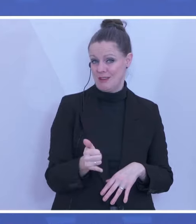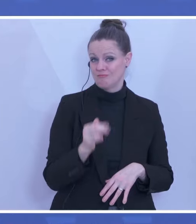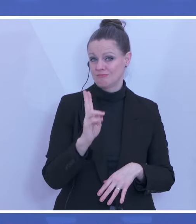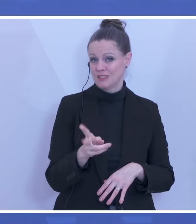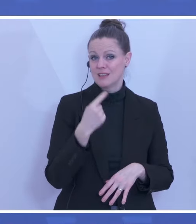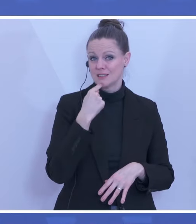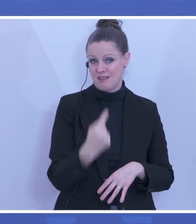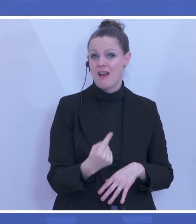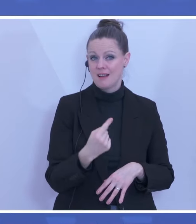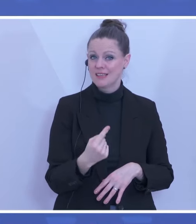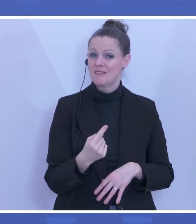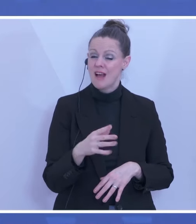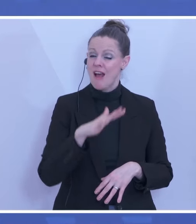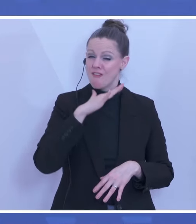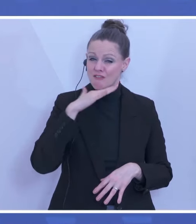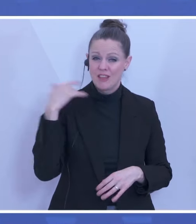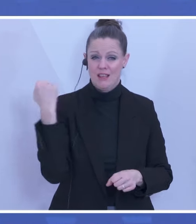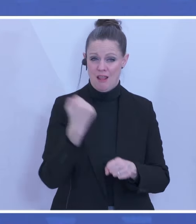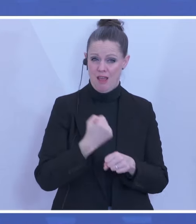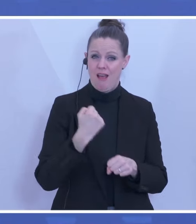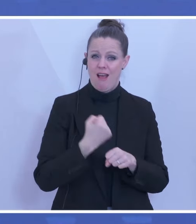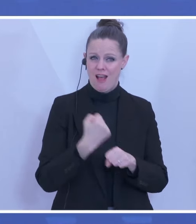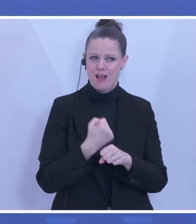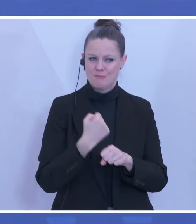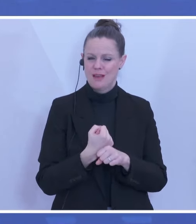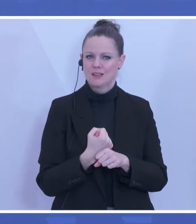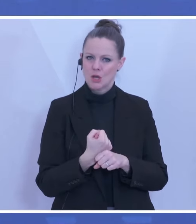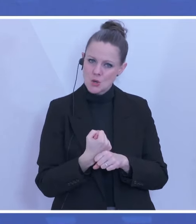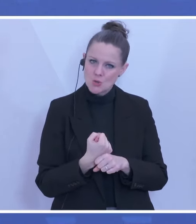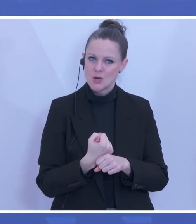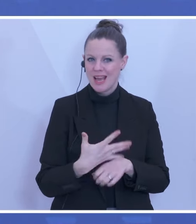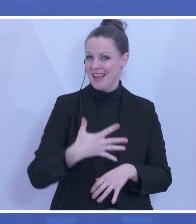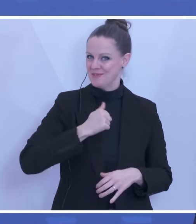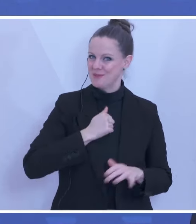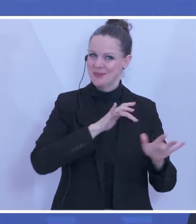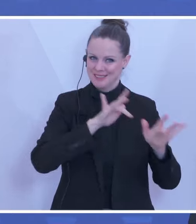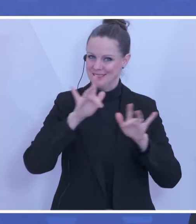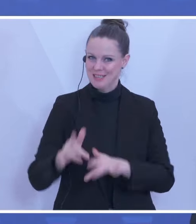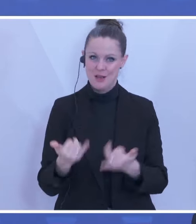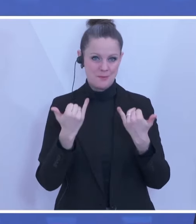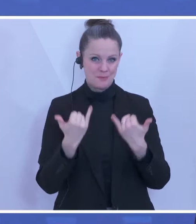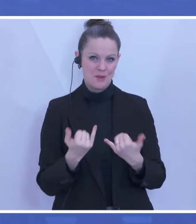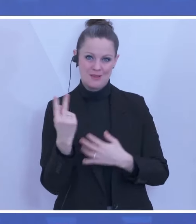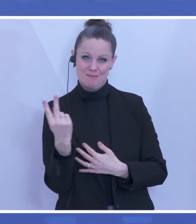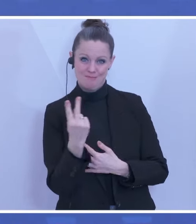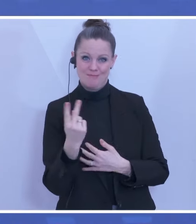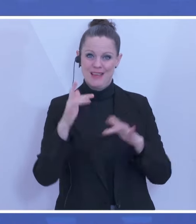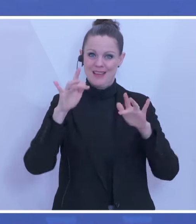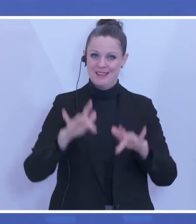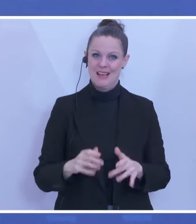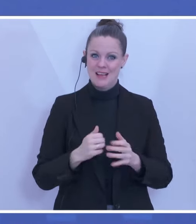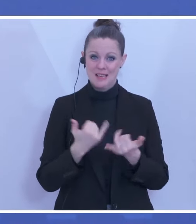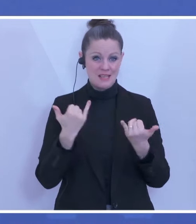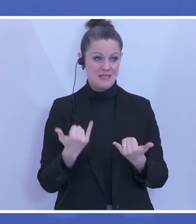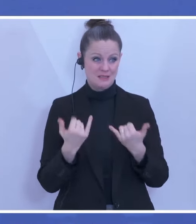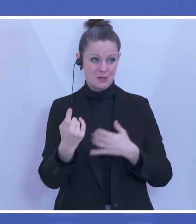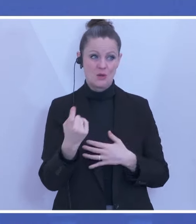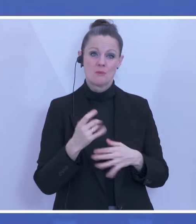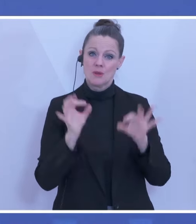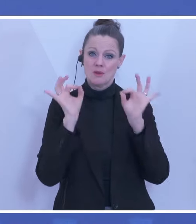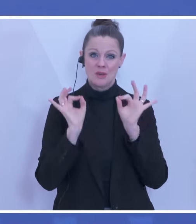dass das ein Bohren harter Bretter ist und es ist jetzt ein großer Erfolg gelungen, denke ich. Wir stehen heute am vorläufigen Ende eines